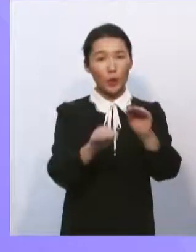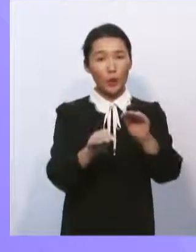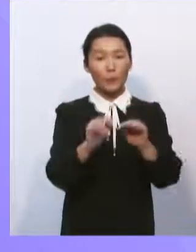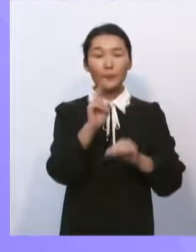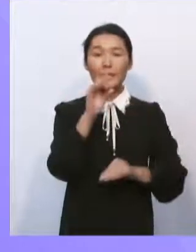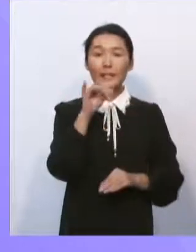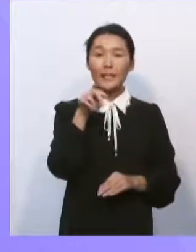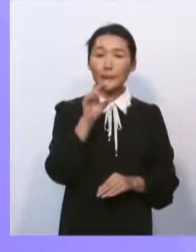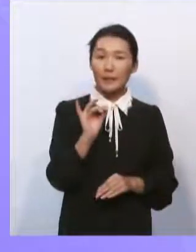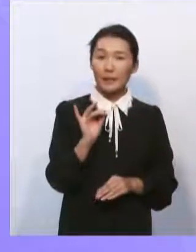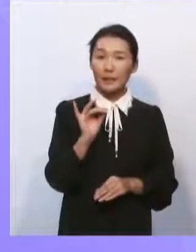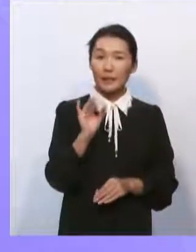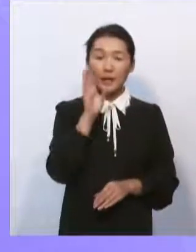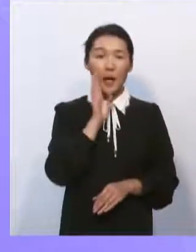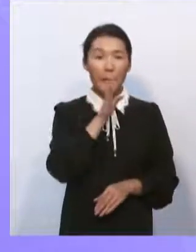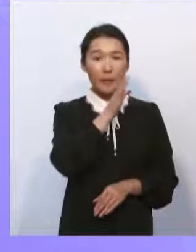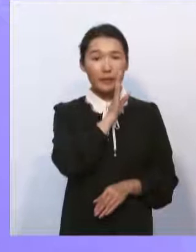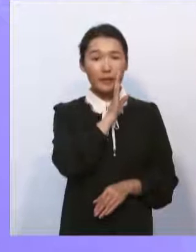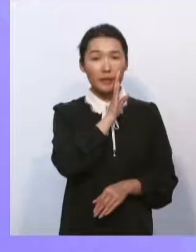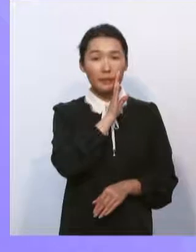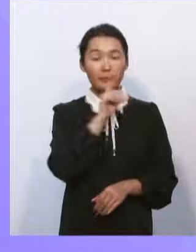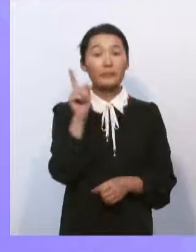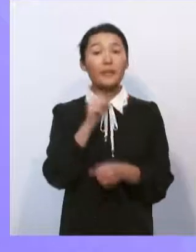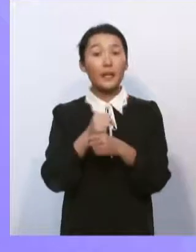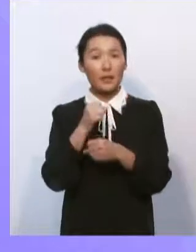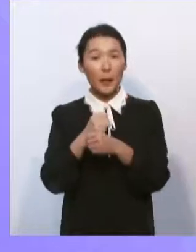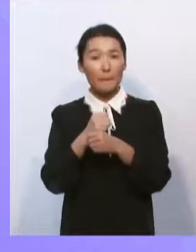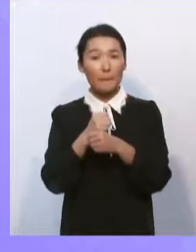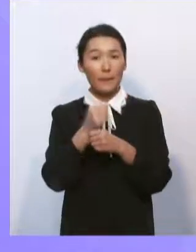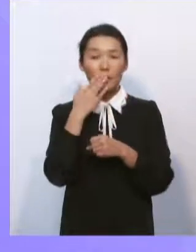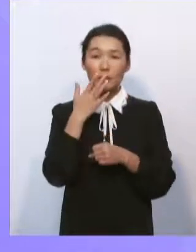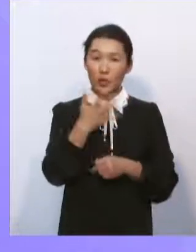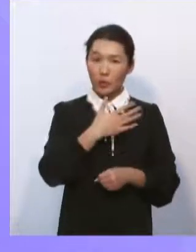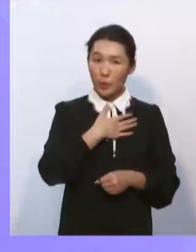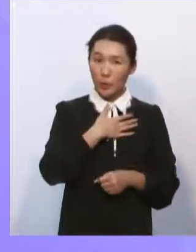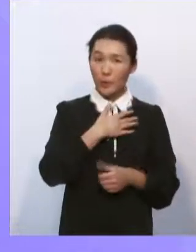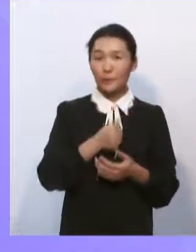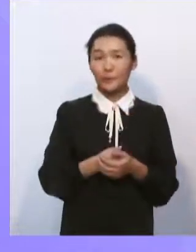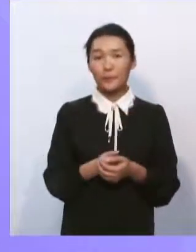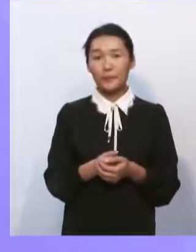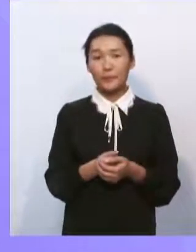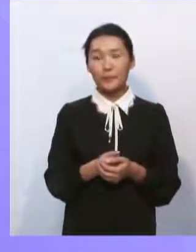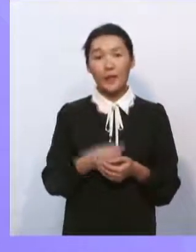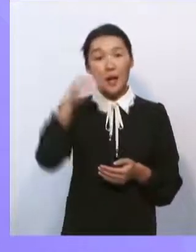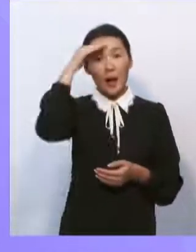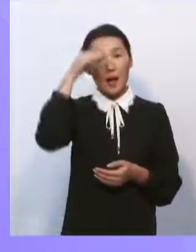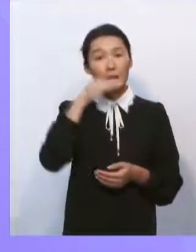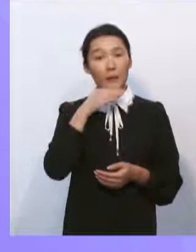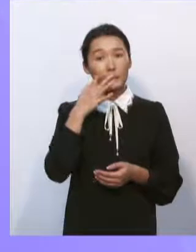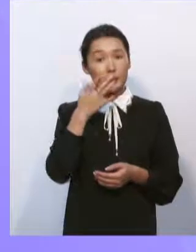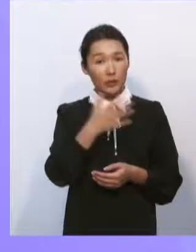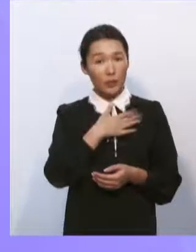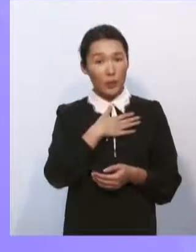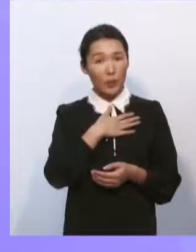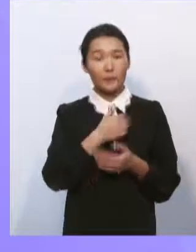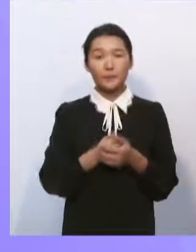Кимди? Апамды. Эмне кылам? Жакшы көрөм. Атамды жакшы көрөм.